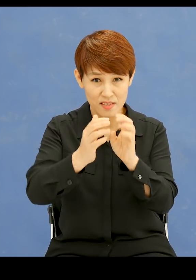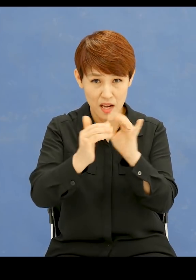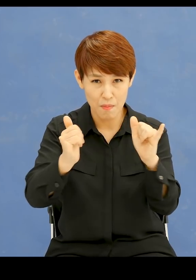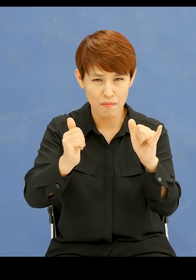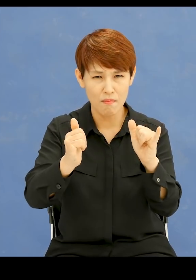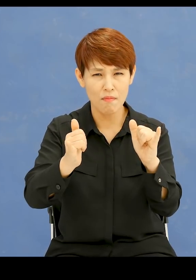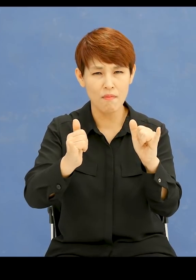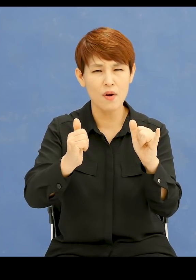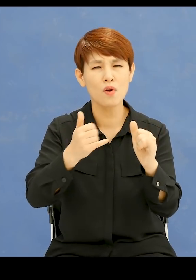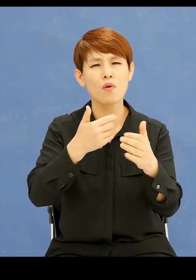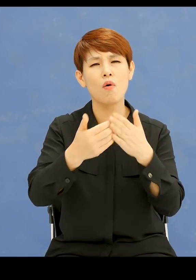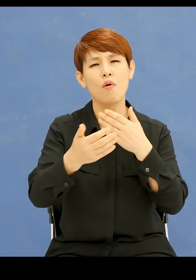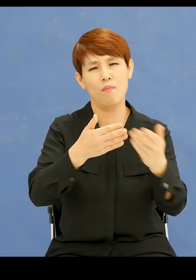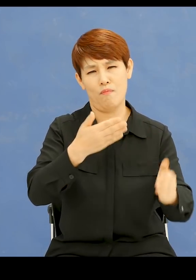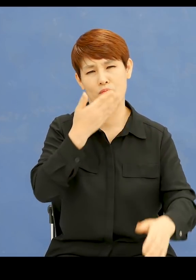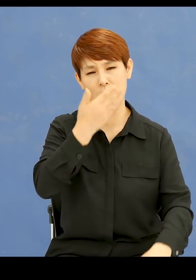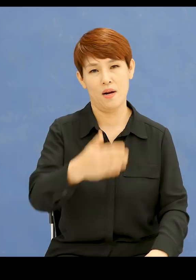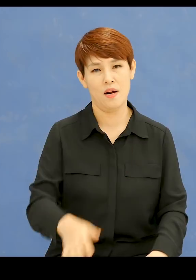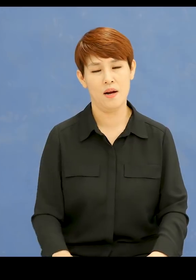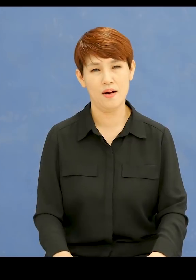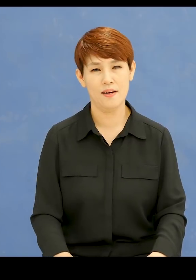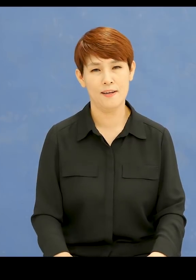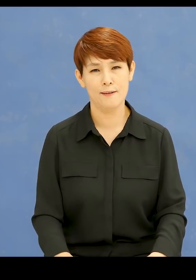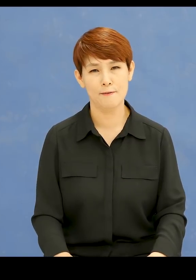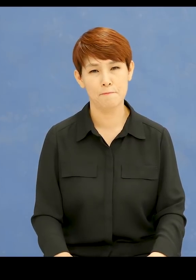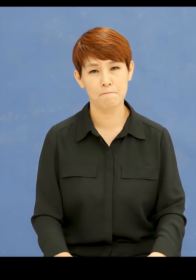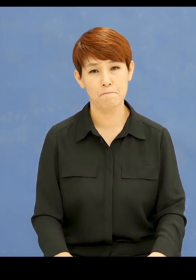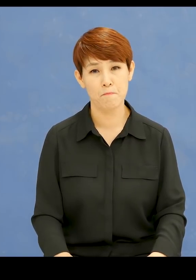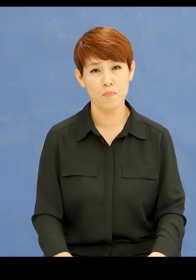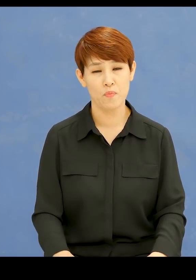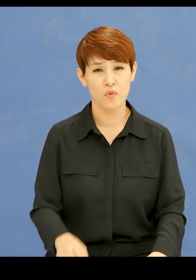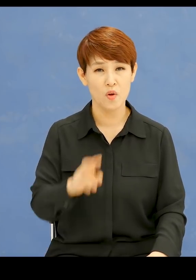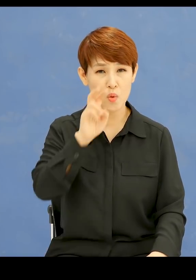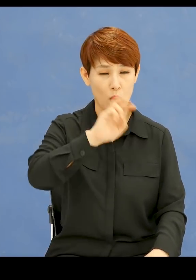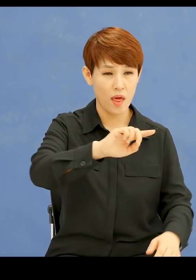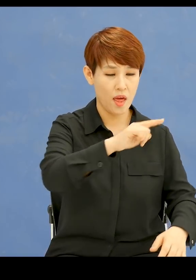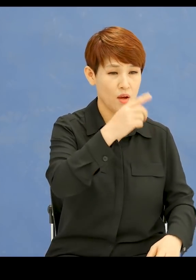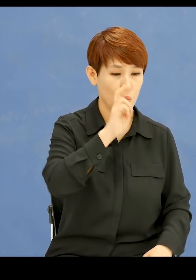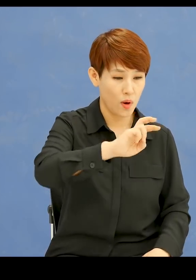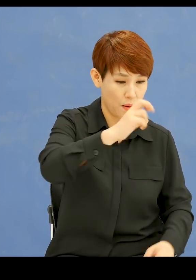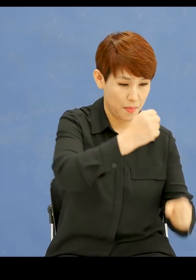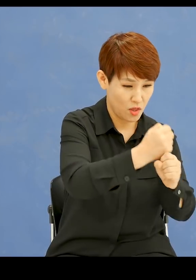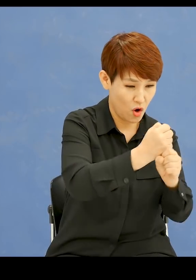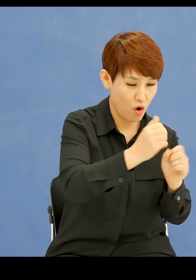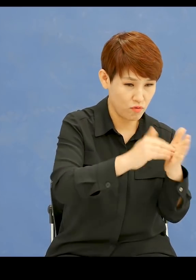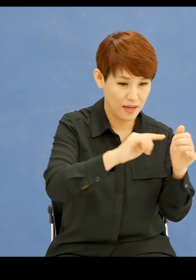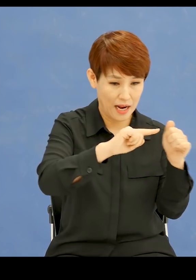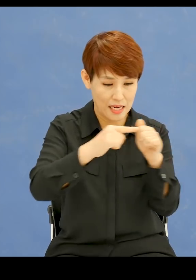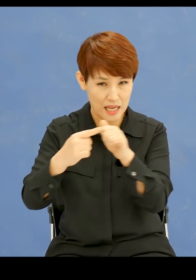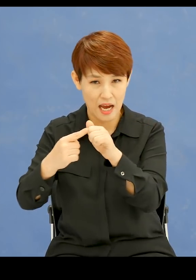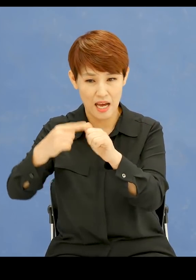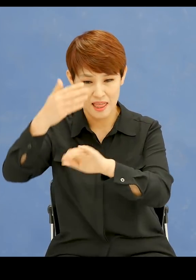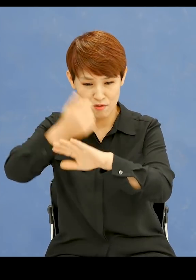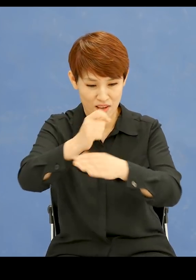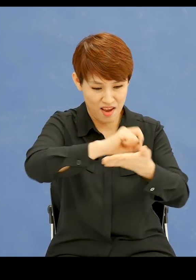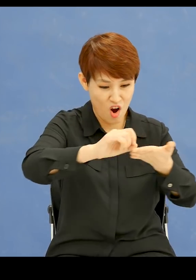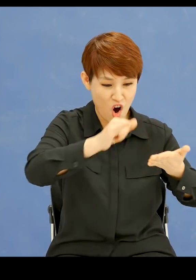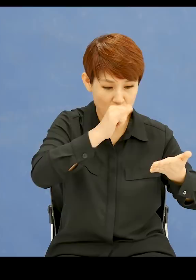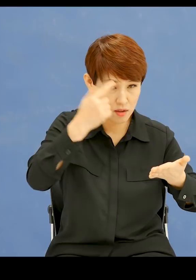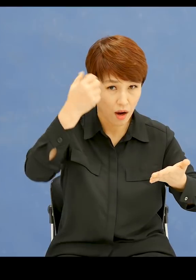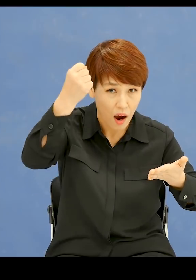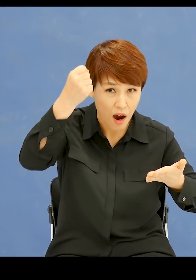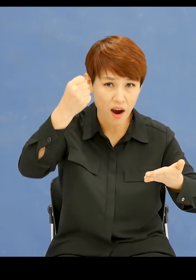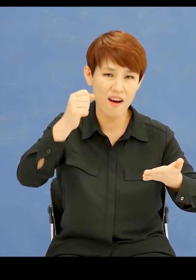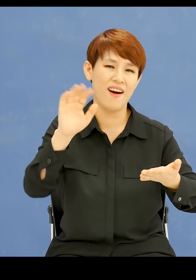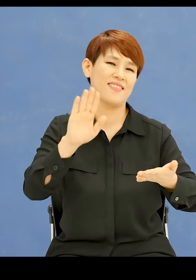수 있는. 맞아요. 그런데 제가 느낀 건 저는 곡을 먼저 쓰고 가사를 나중에 붙였다고 생각을 했는데 네.